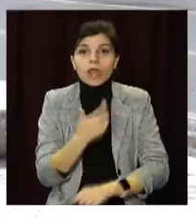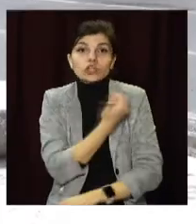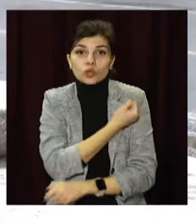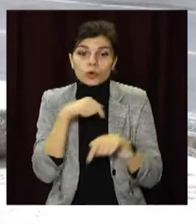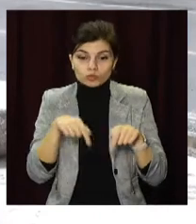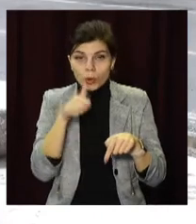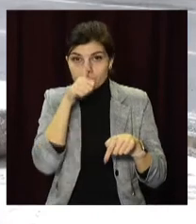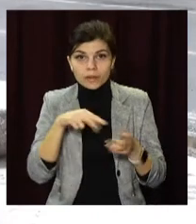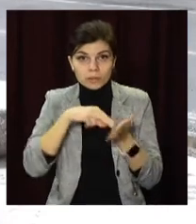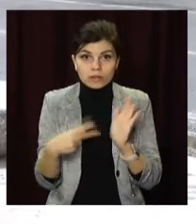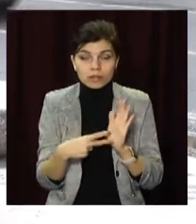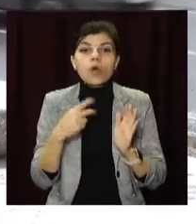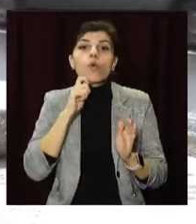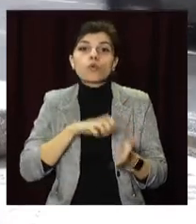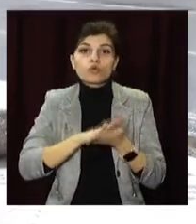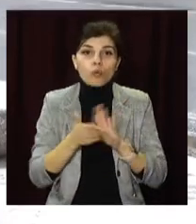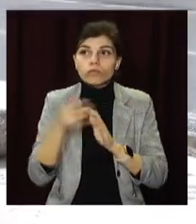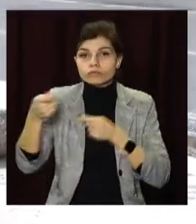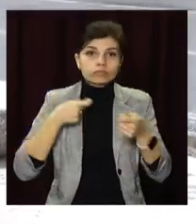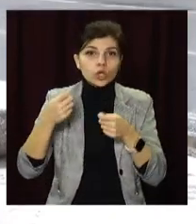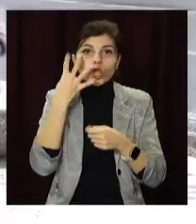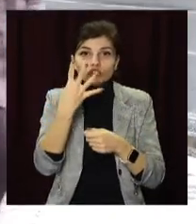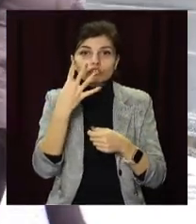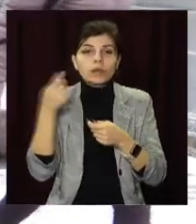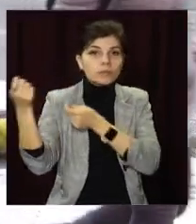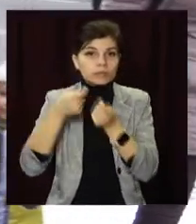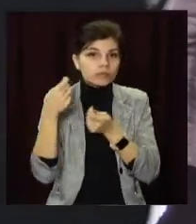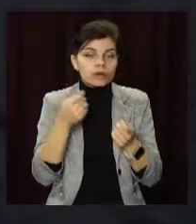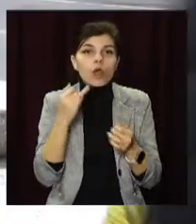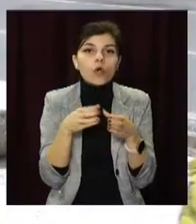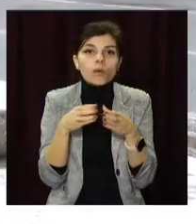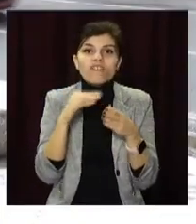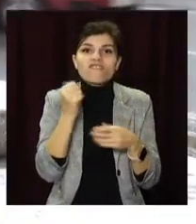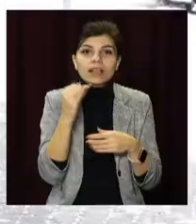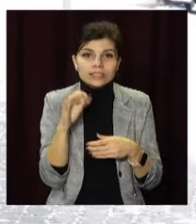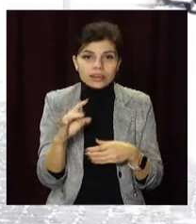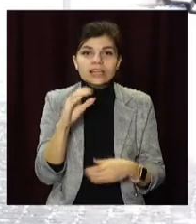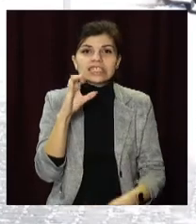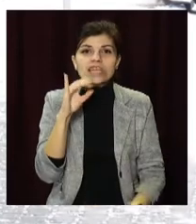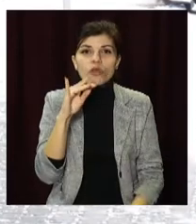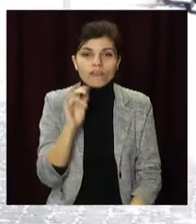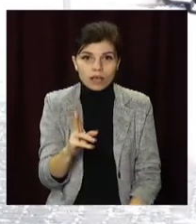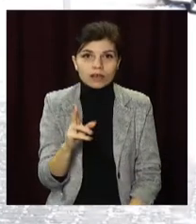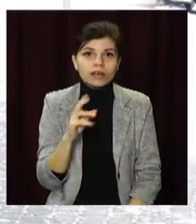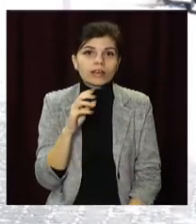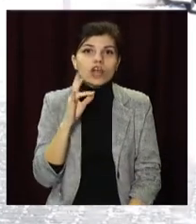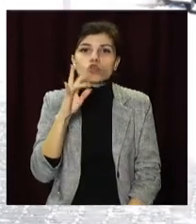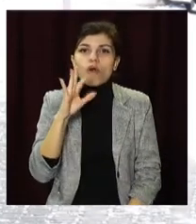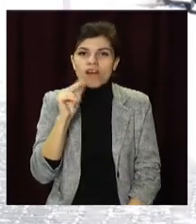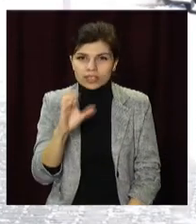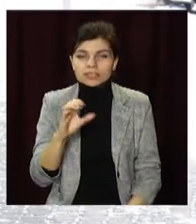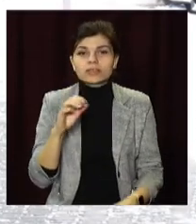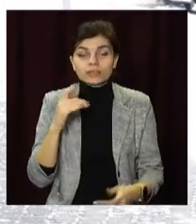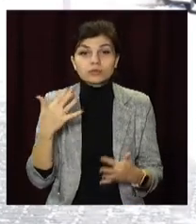про постачання 4 препаратів від компанії Pfizer, Sinovac, AstraZeneca і Novavax. І отримала підтвердження щодо